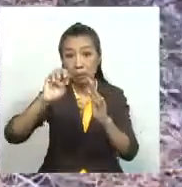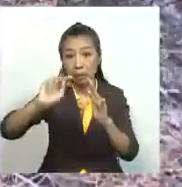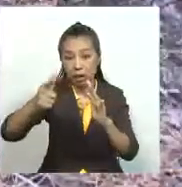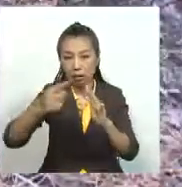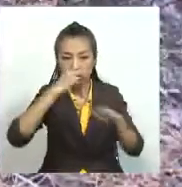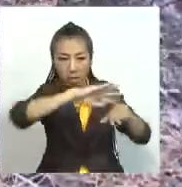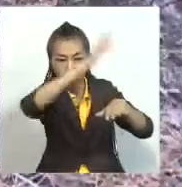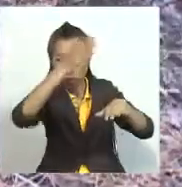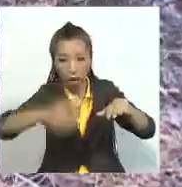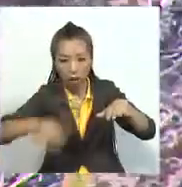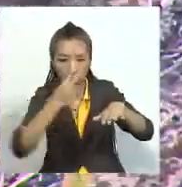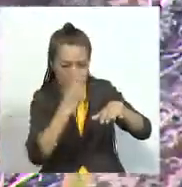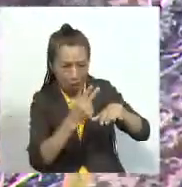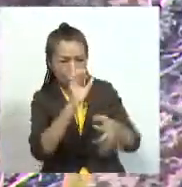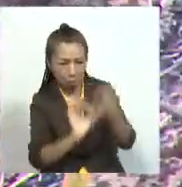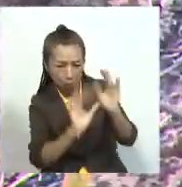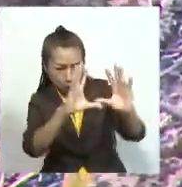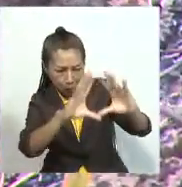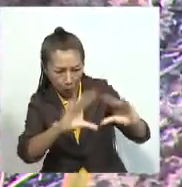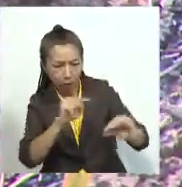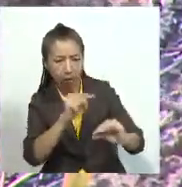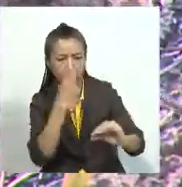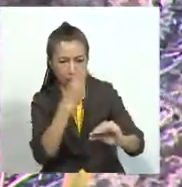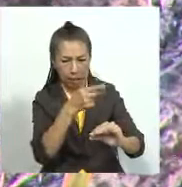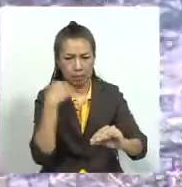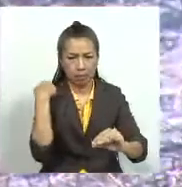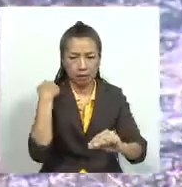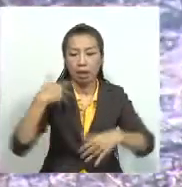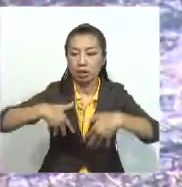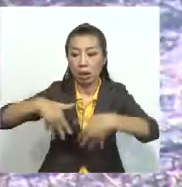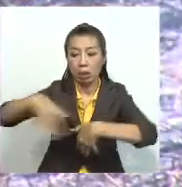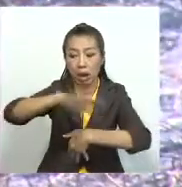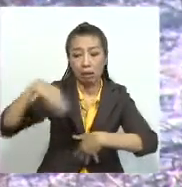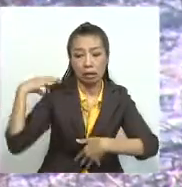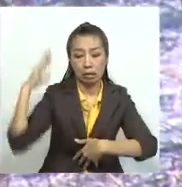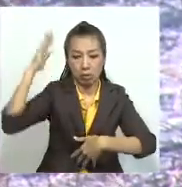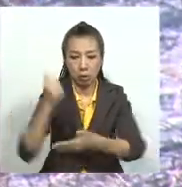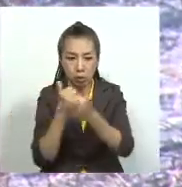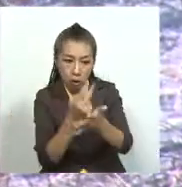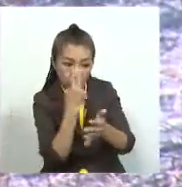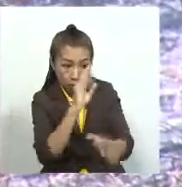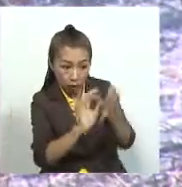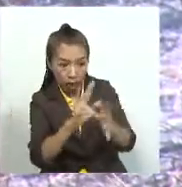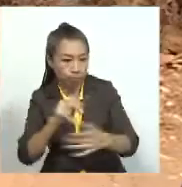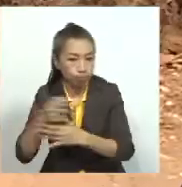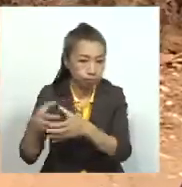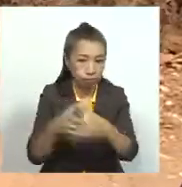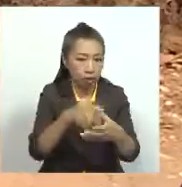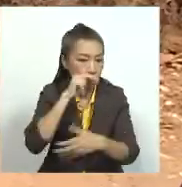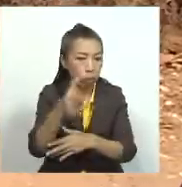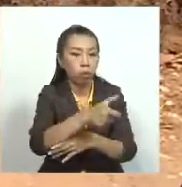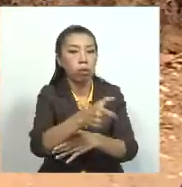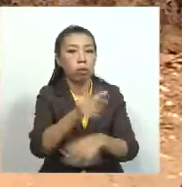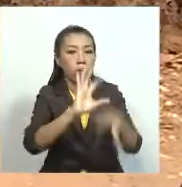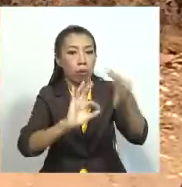ริเวณพื้นที่ไหล่เขาตลอดเส้นทางซึ่งก็เป็นจุดที่ชาวบ้านจิตอาสาจะต้องเฝ้าระวังเพื่อช่วยกันดับไฟป่าก่อนที่จะลุกลามและรอเ